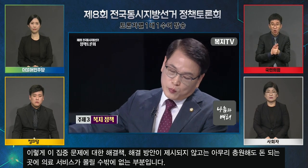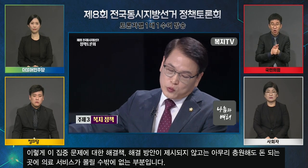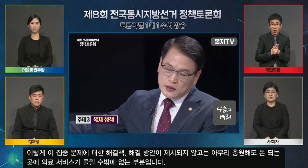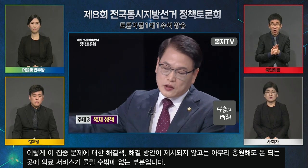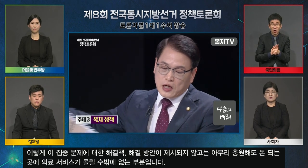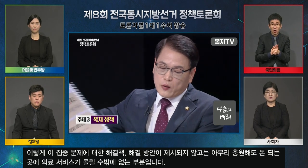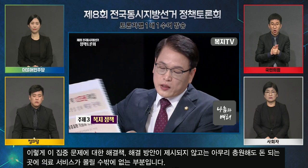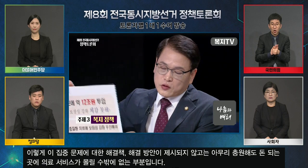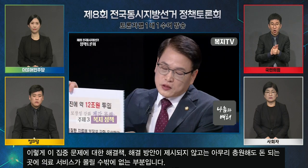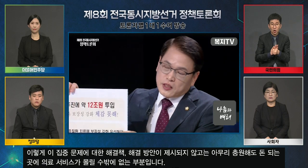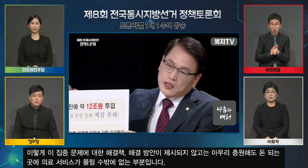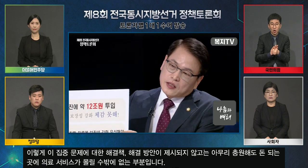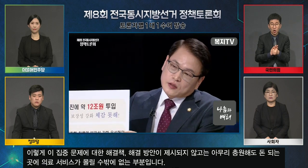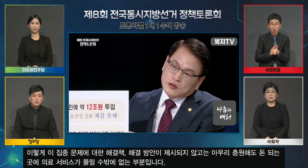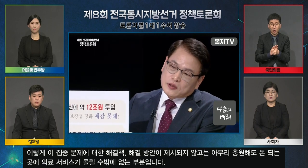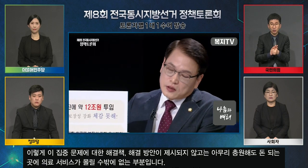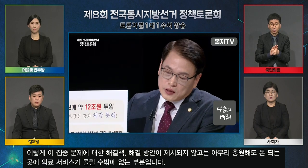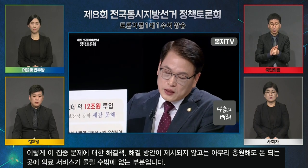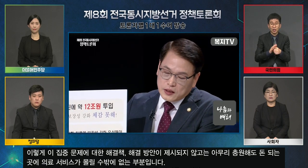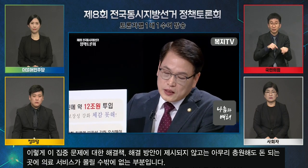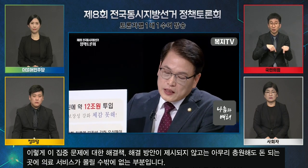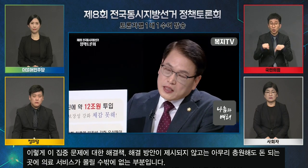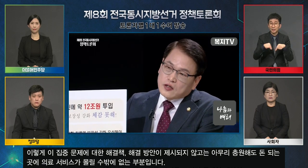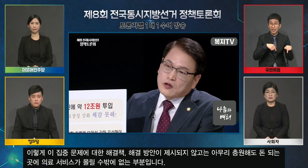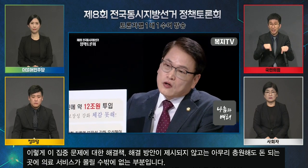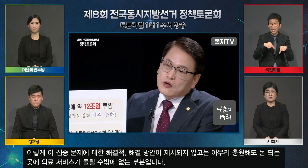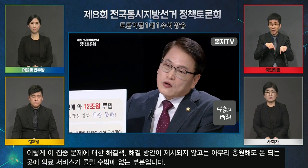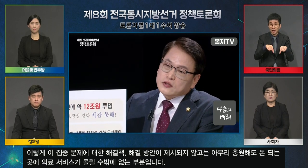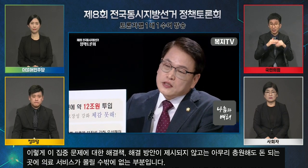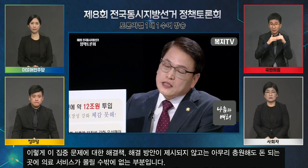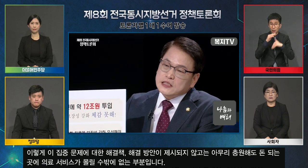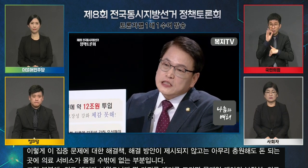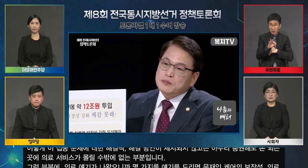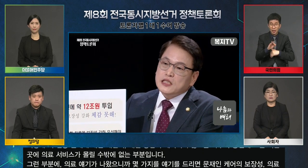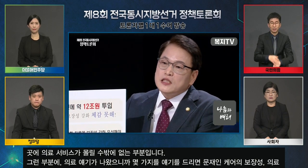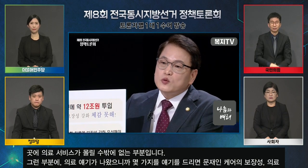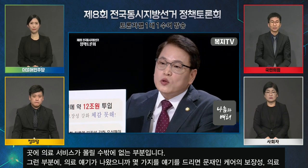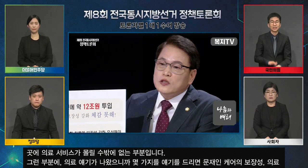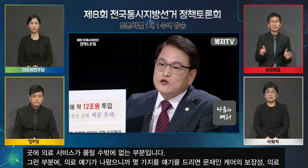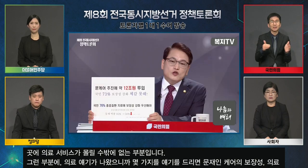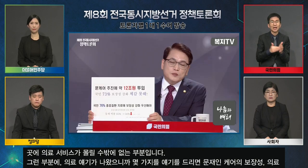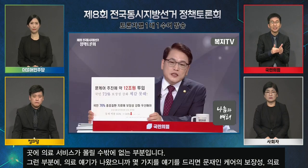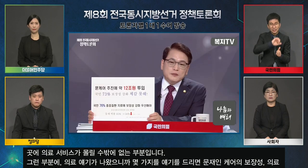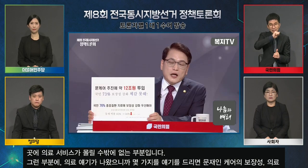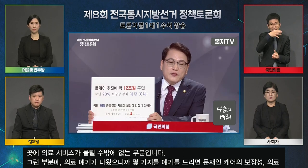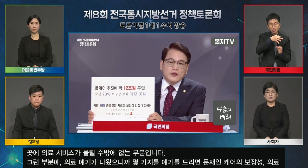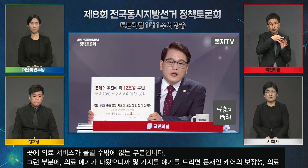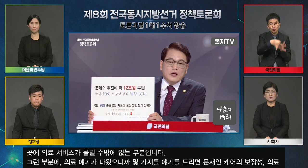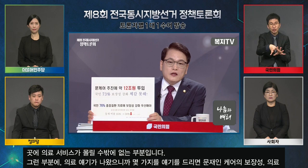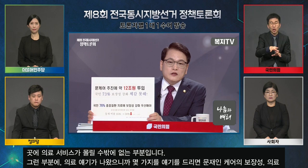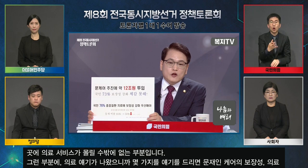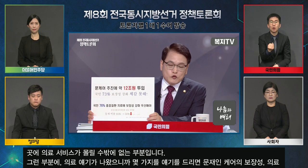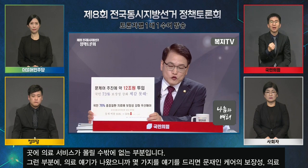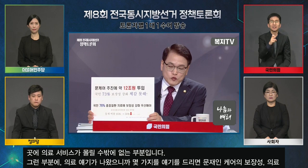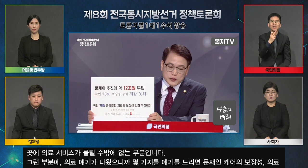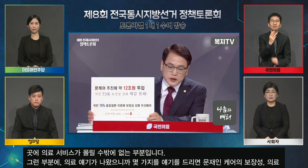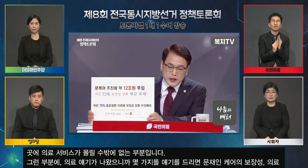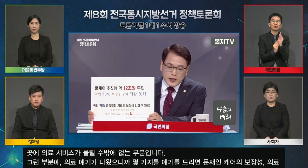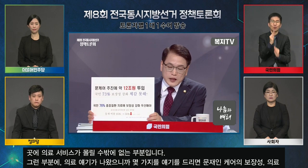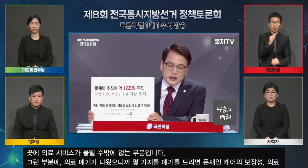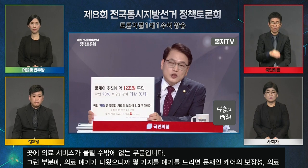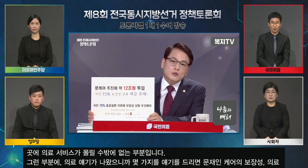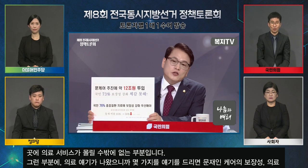보장성 강화 정책이 지금까지 12조 원이 투입됐지만 결국